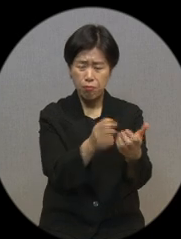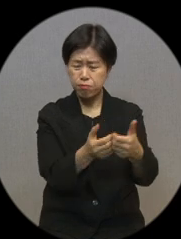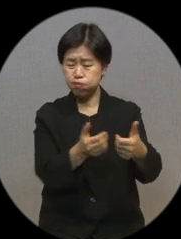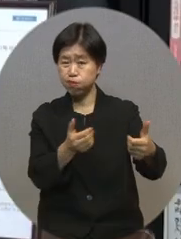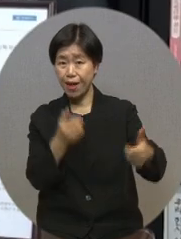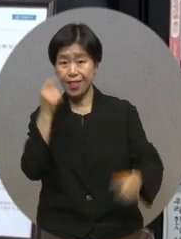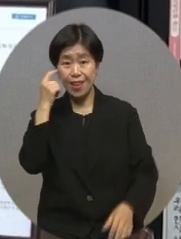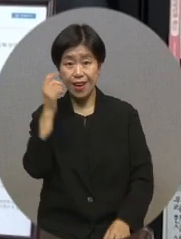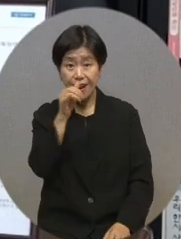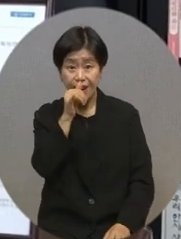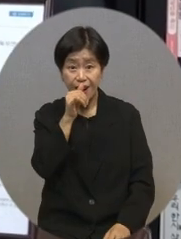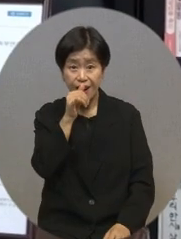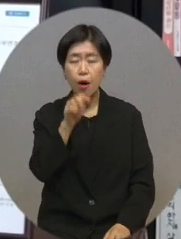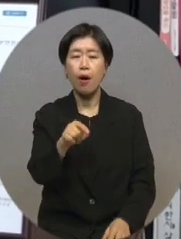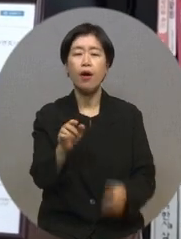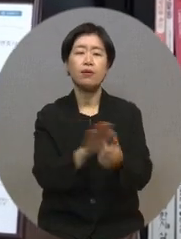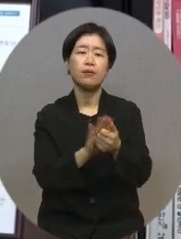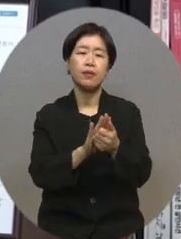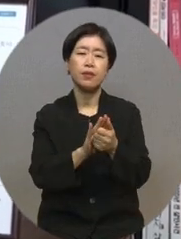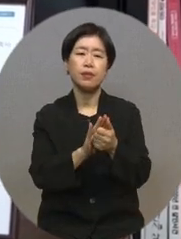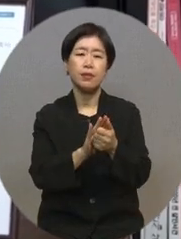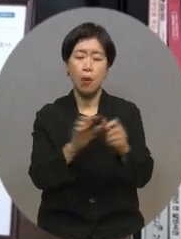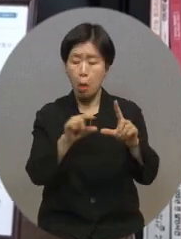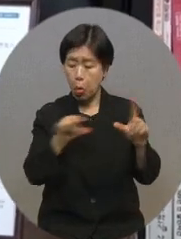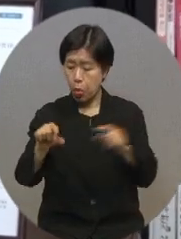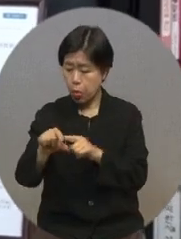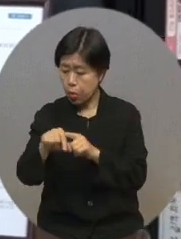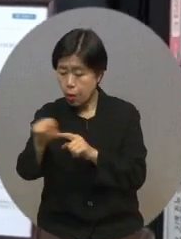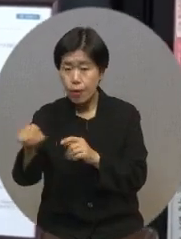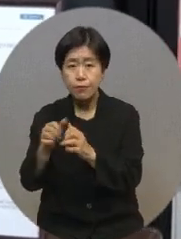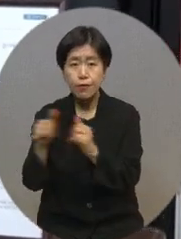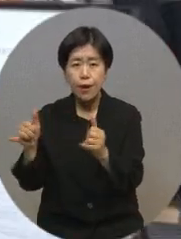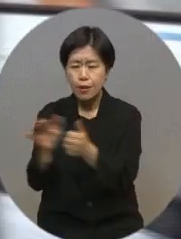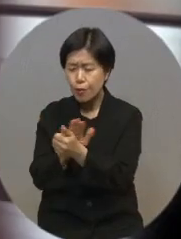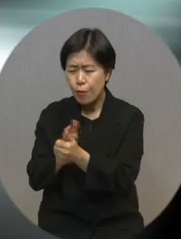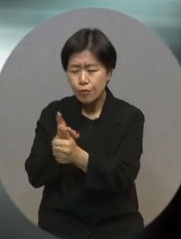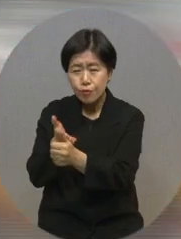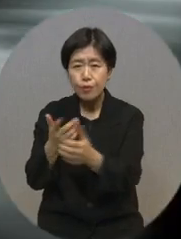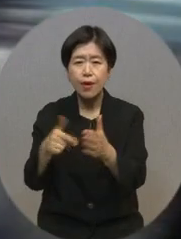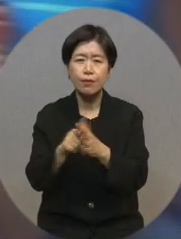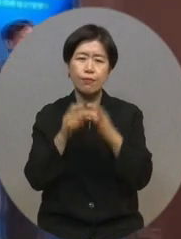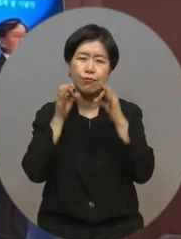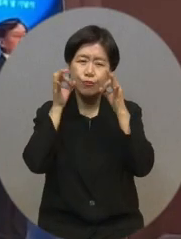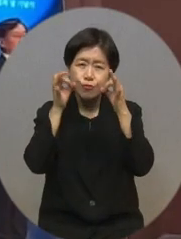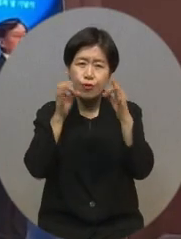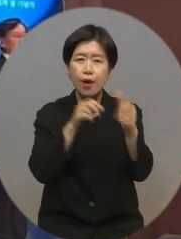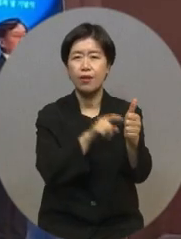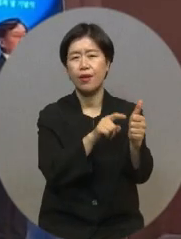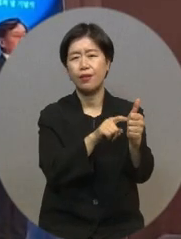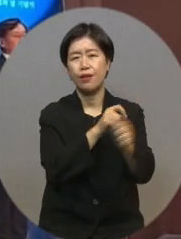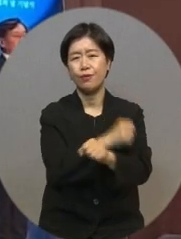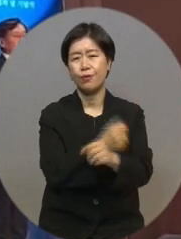느껴지는 법, 법률 서비스 소외계층의 필요를 채워주는 이임성 변호사의 가치는